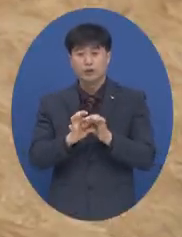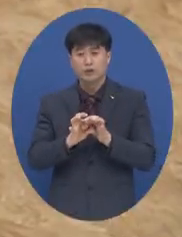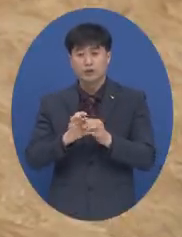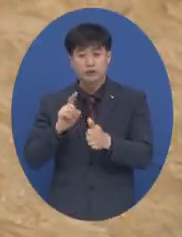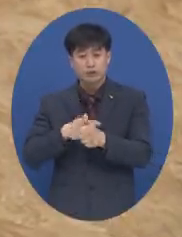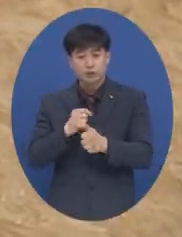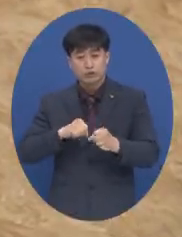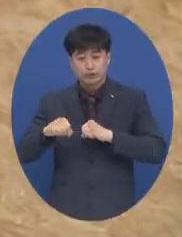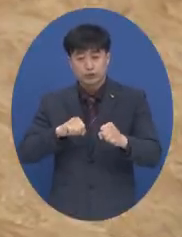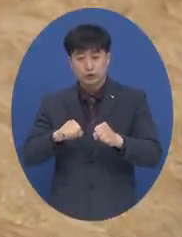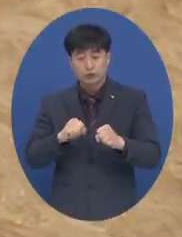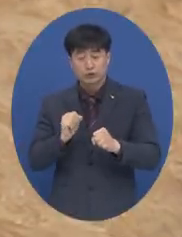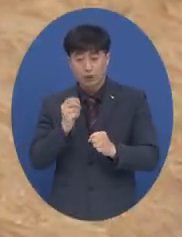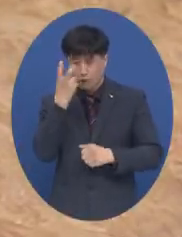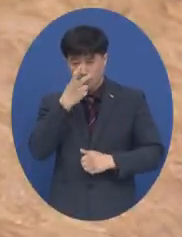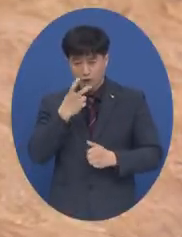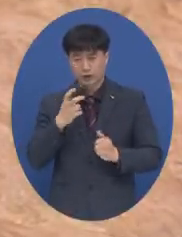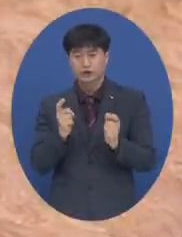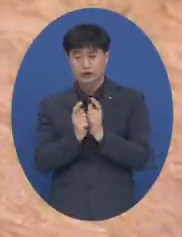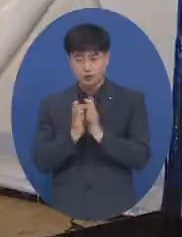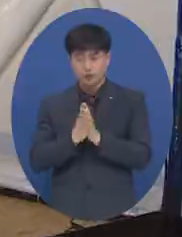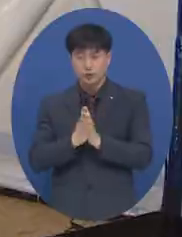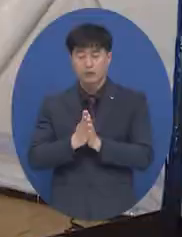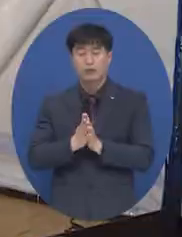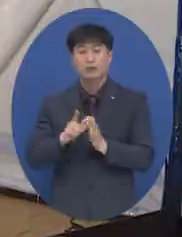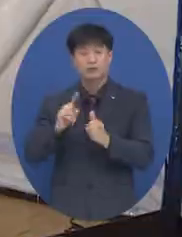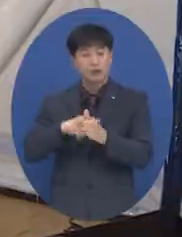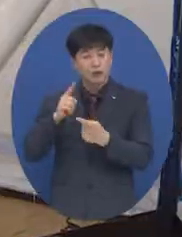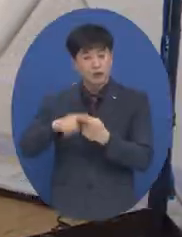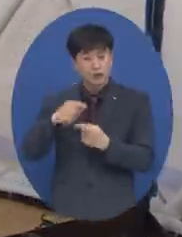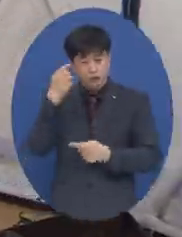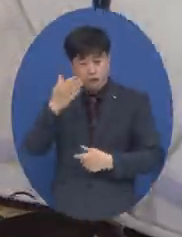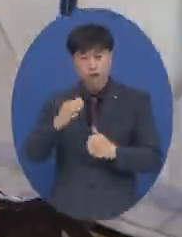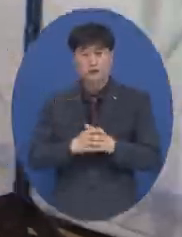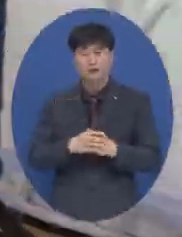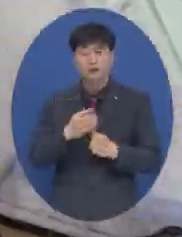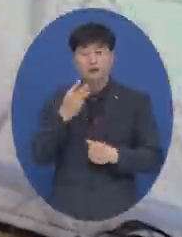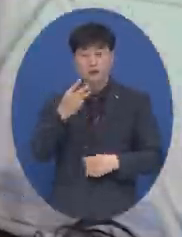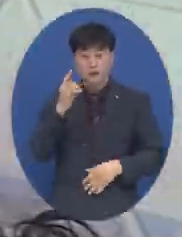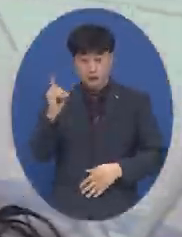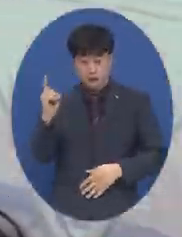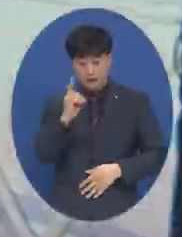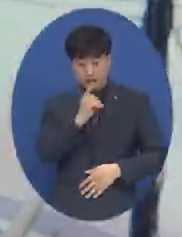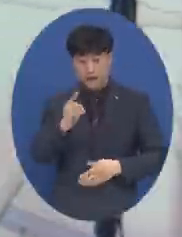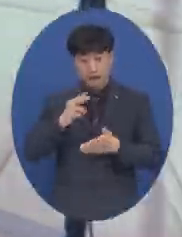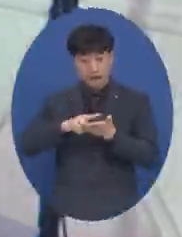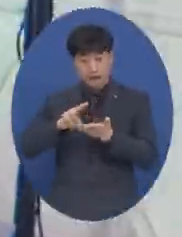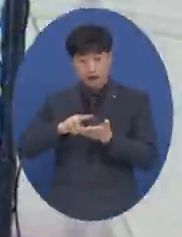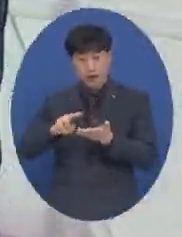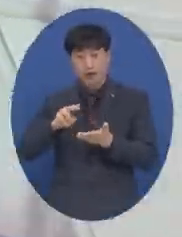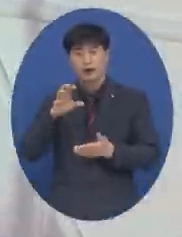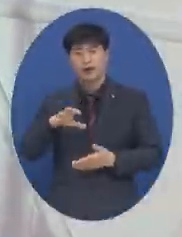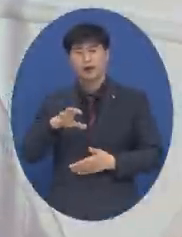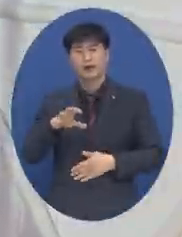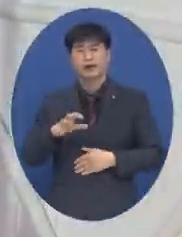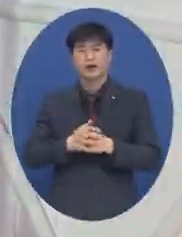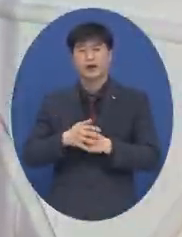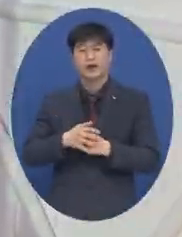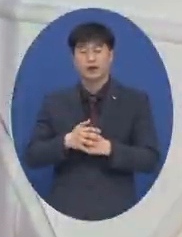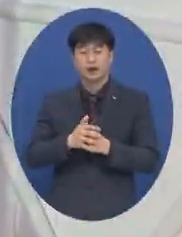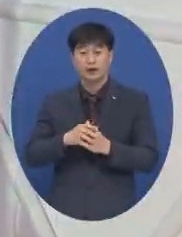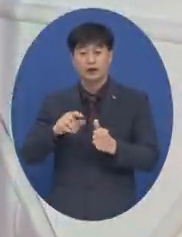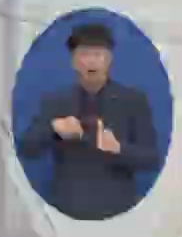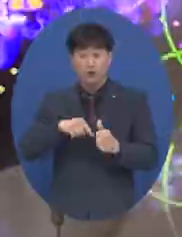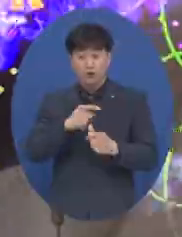작가는 미래 자연의 모습에 대한 질문을 던집니다 3d 애니메이션의 홀로그램을 더해 생태계의 허실 표현한 작품